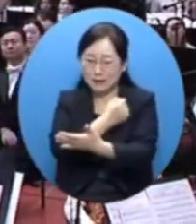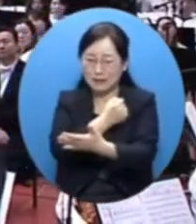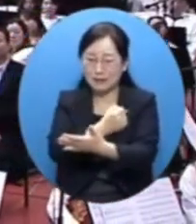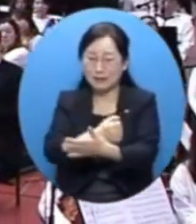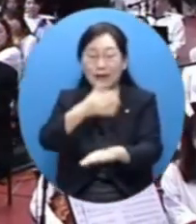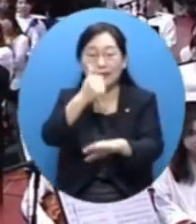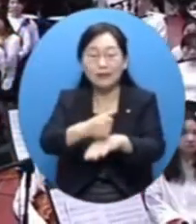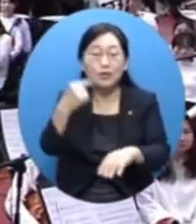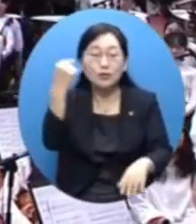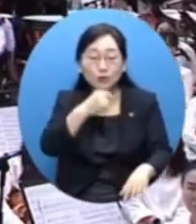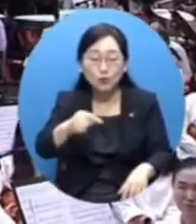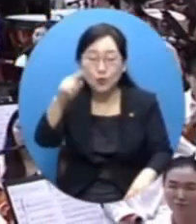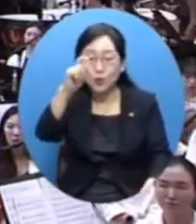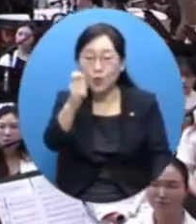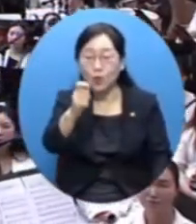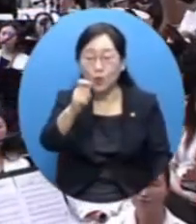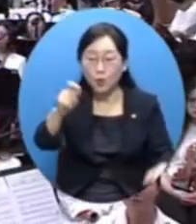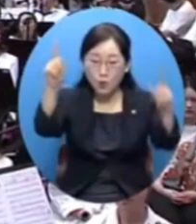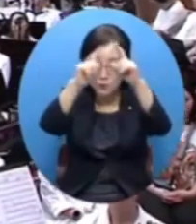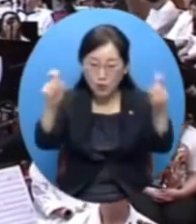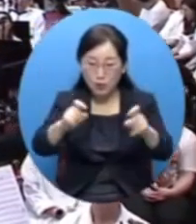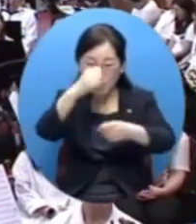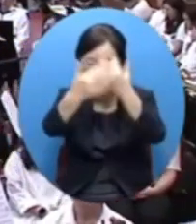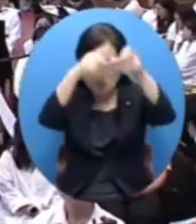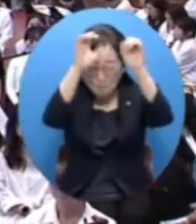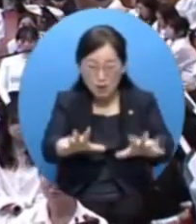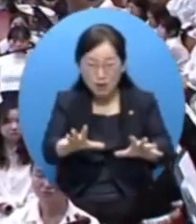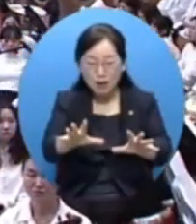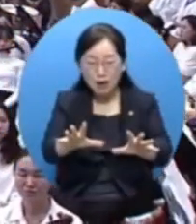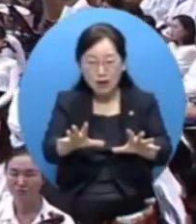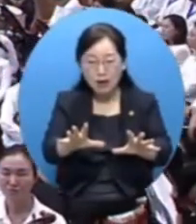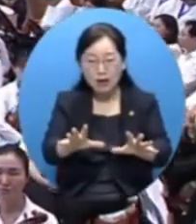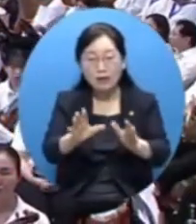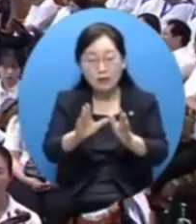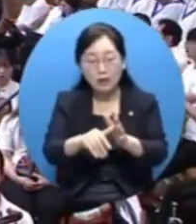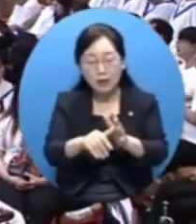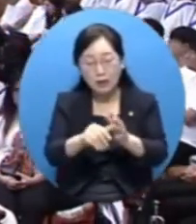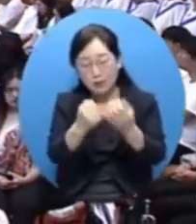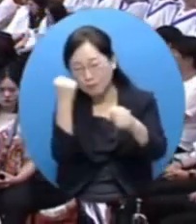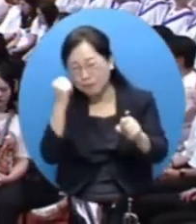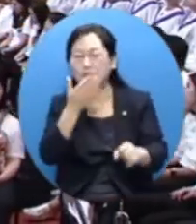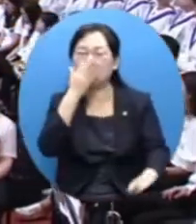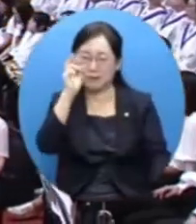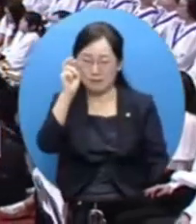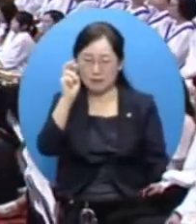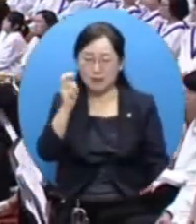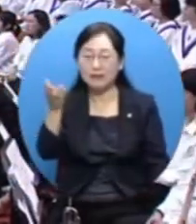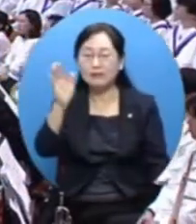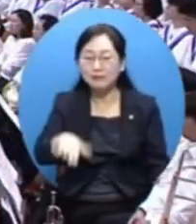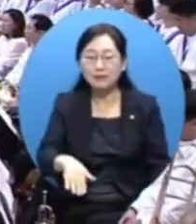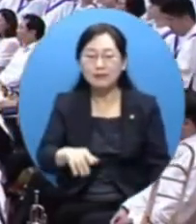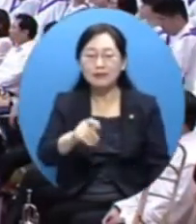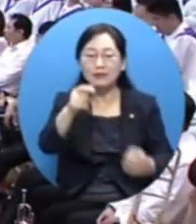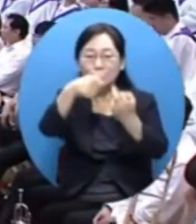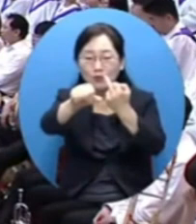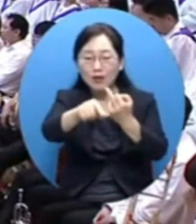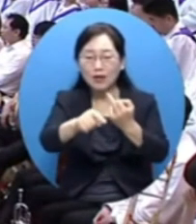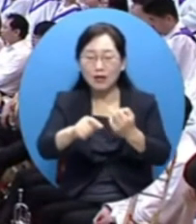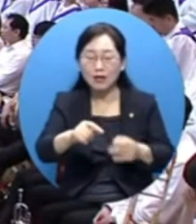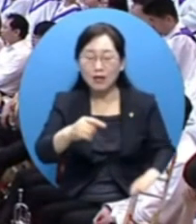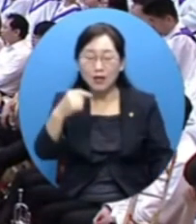소돔과 고모라의 재앙에서 피할 수 있었을 것입니다 그러나 죄악의 소돔과 고모라를 택으로 말미암아